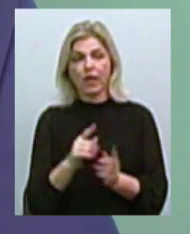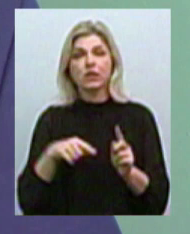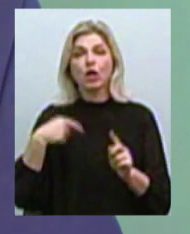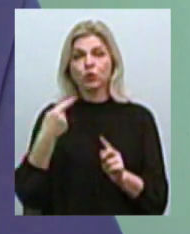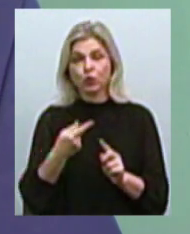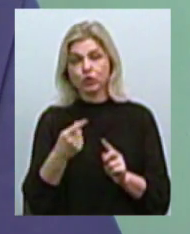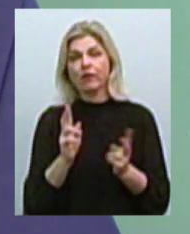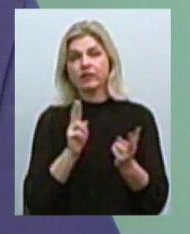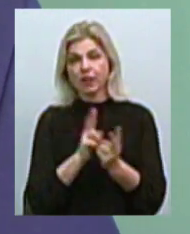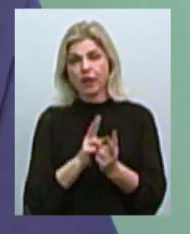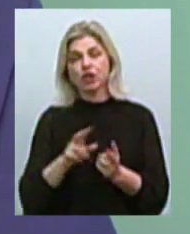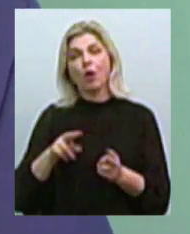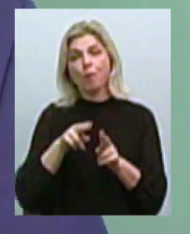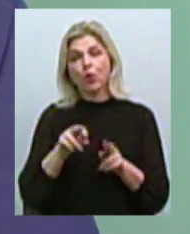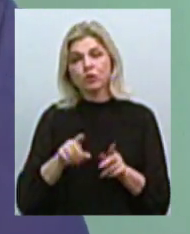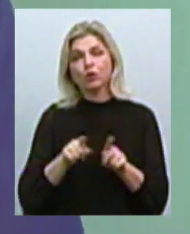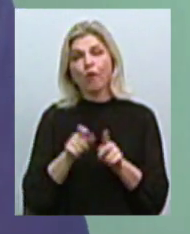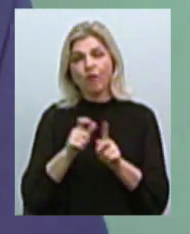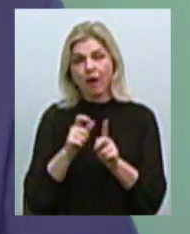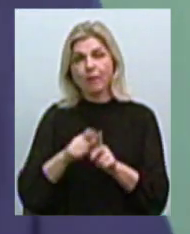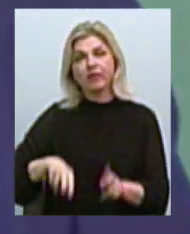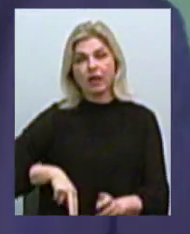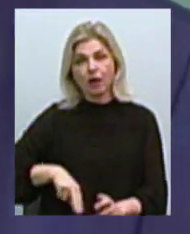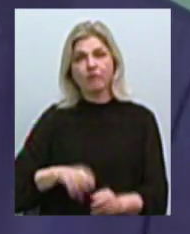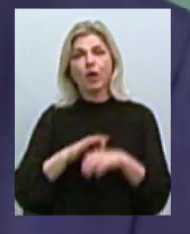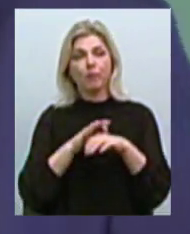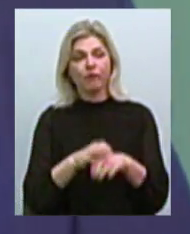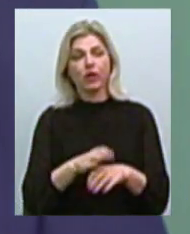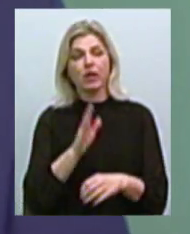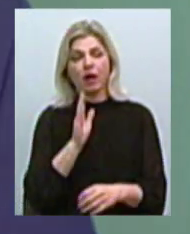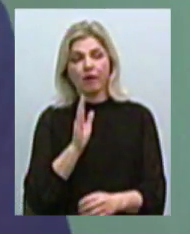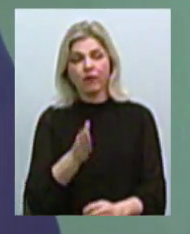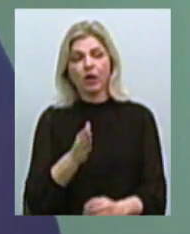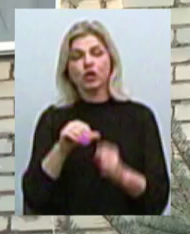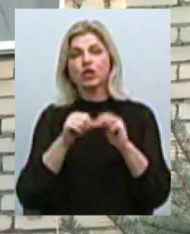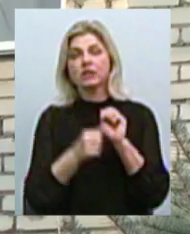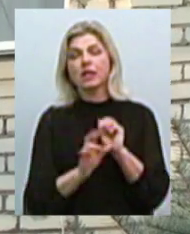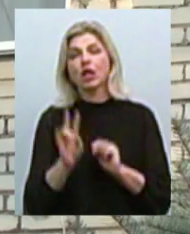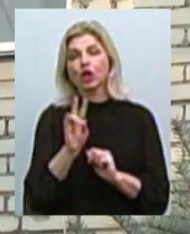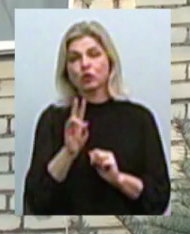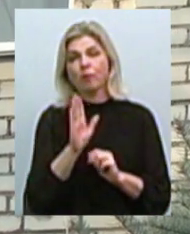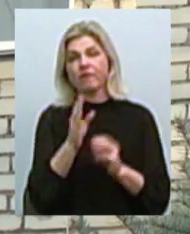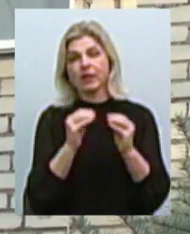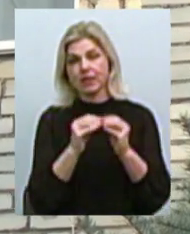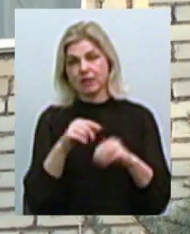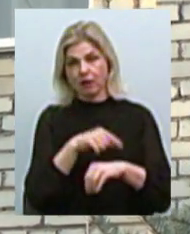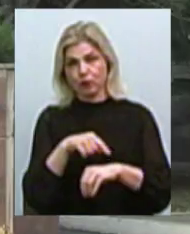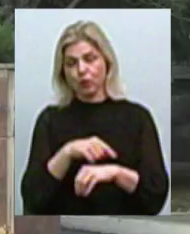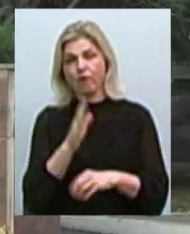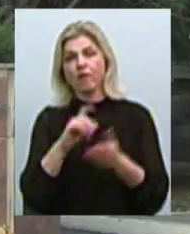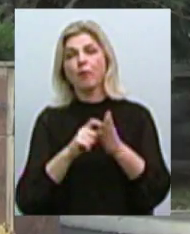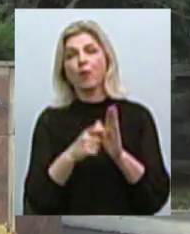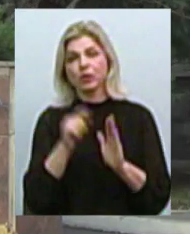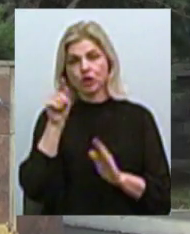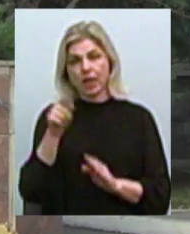словами ректора Чорноморського національного університету Леоніда Клименка, відбудеться в актовій залі університету 16 листопада о 10:00. Світлана